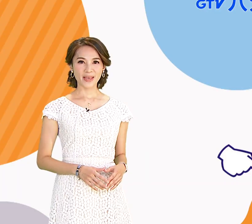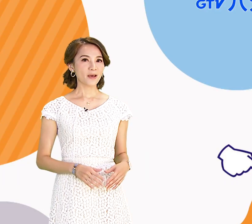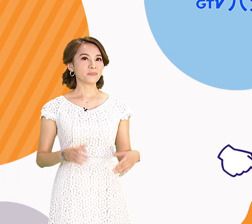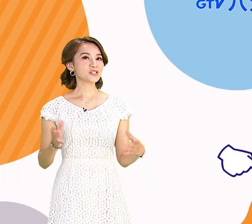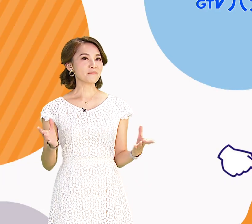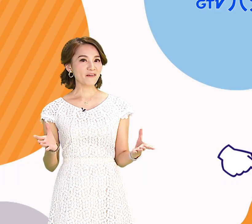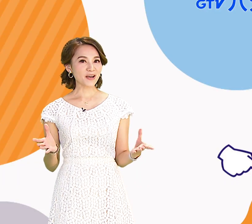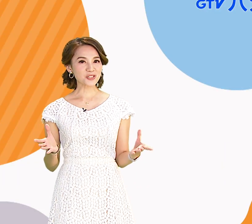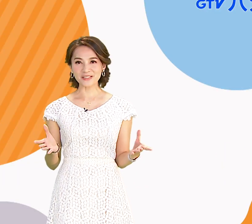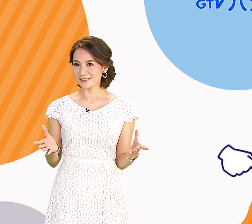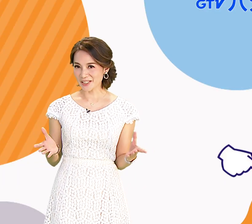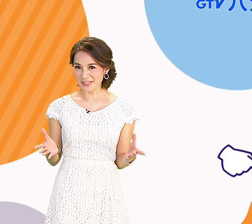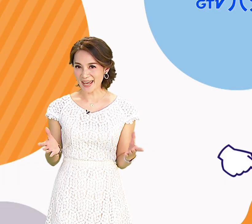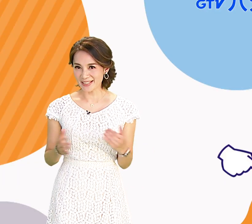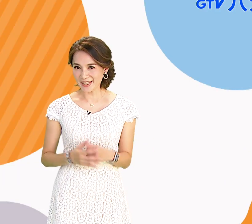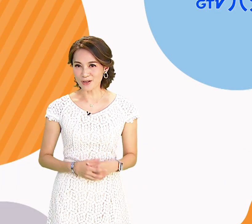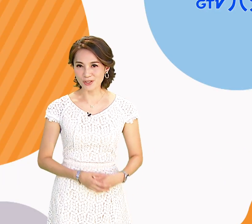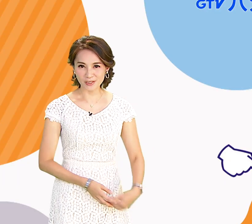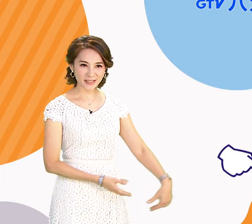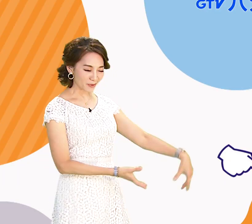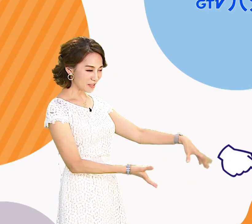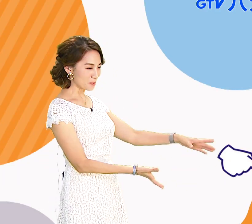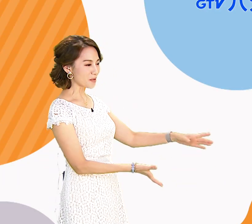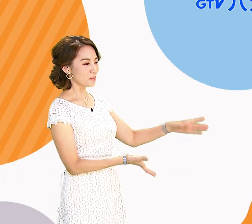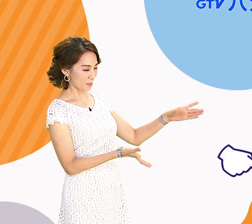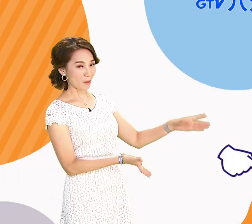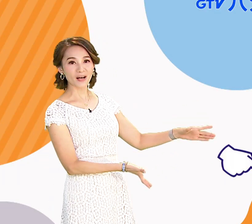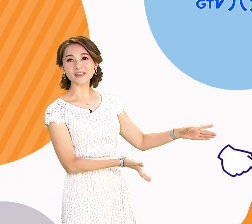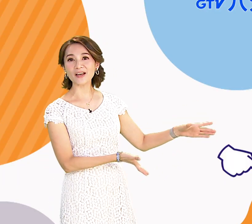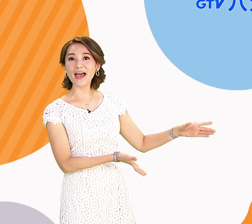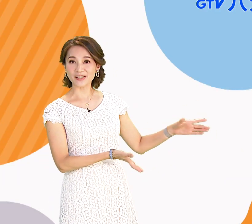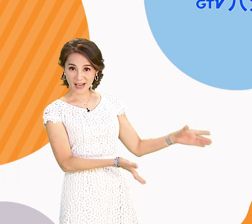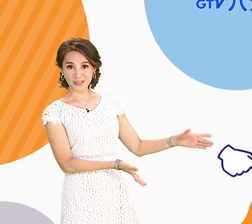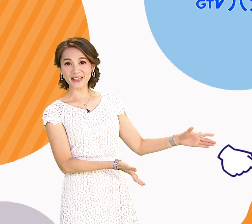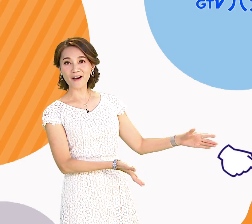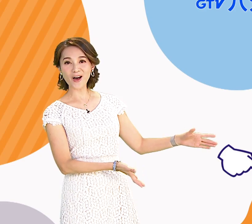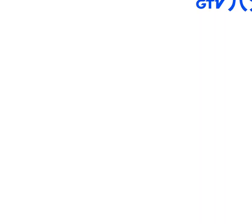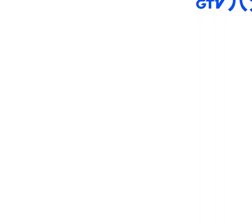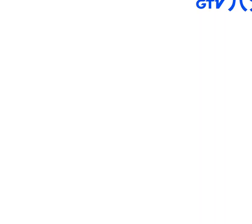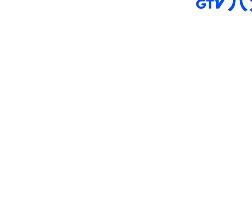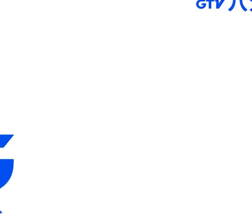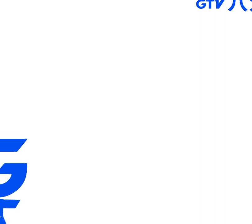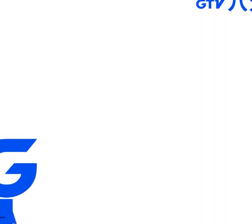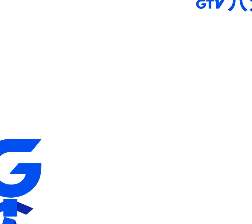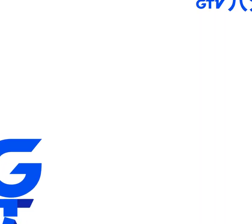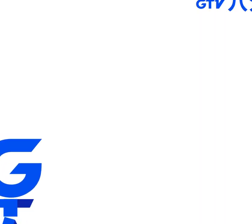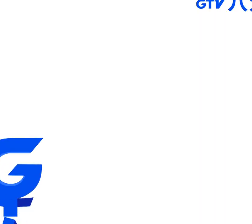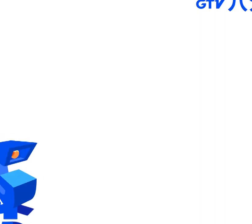民生八方事尽在一小时，要订阅，不要忘记要按小铃铛哦。